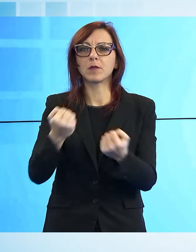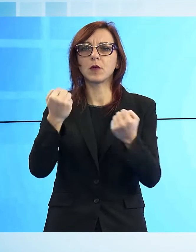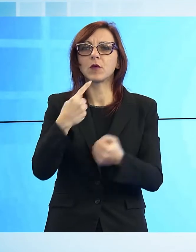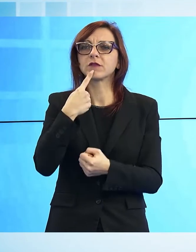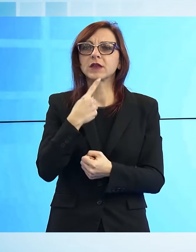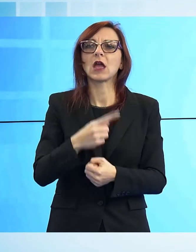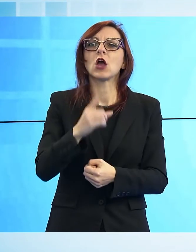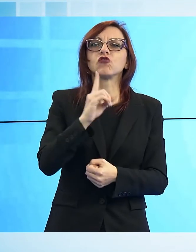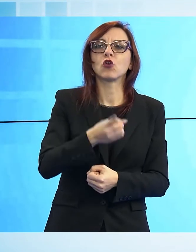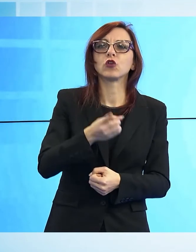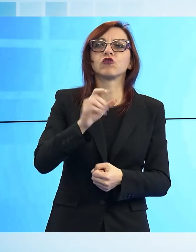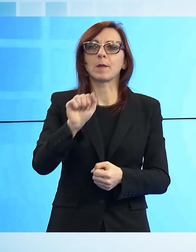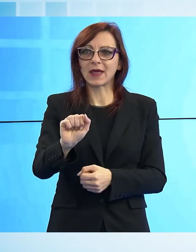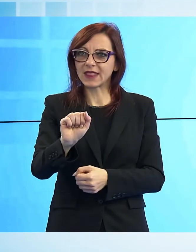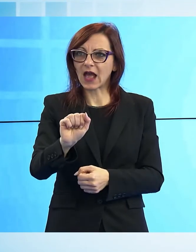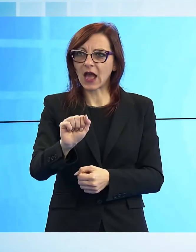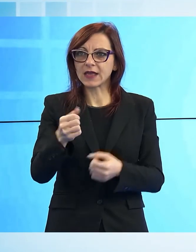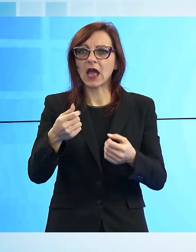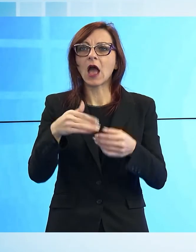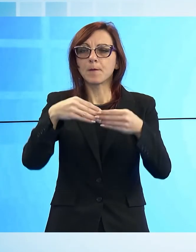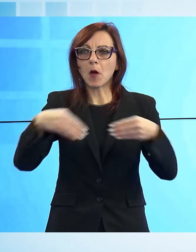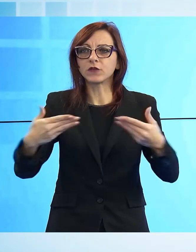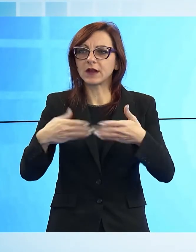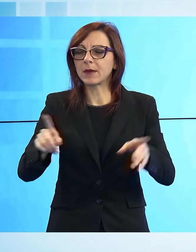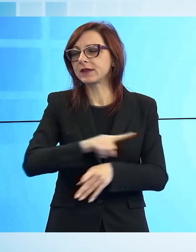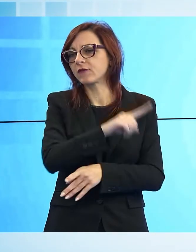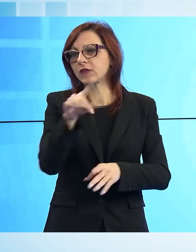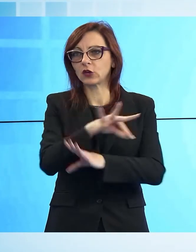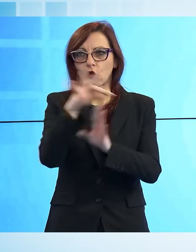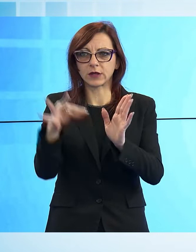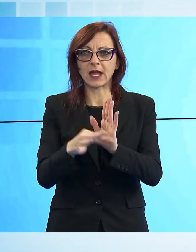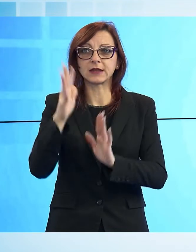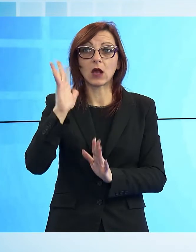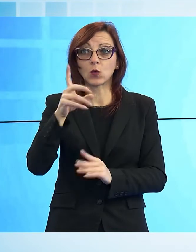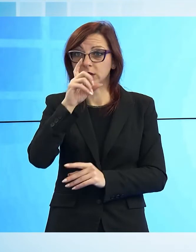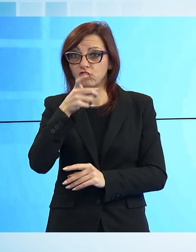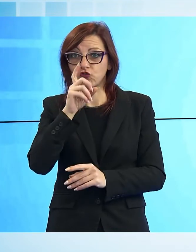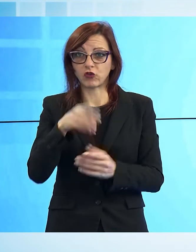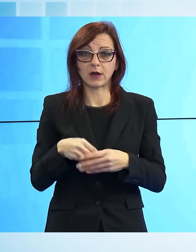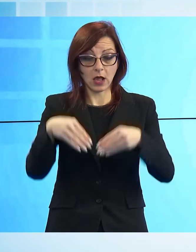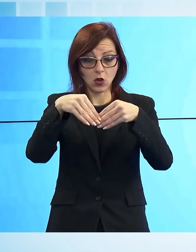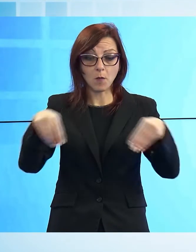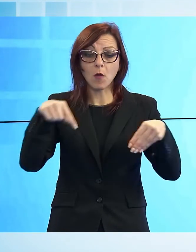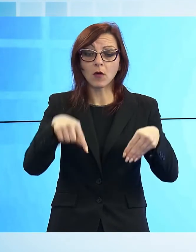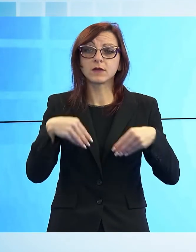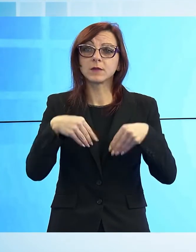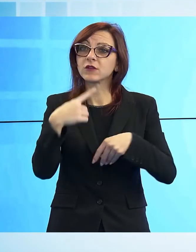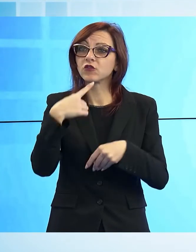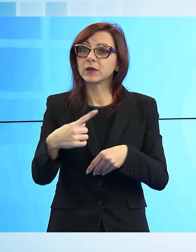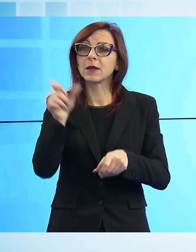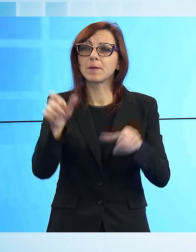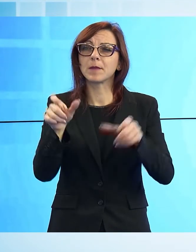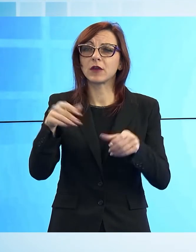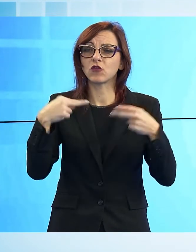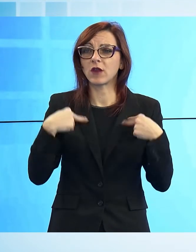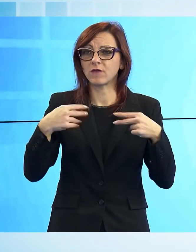Bell, che rimarrà aperta tutti i giorni fino al 15 gennaio prossimo. All'esposizione partecipano artisti che vivono nel territorio della